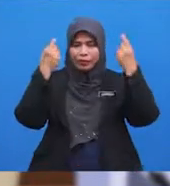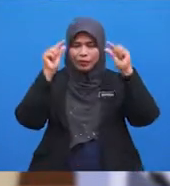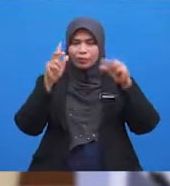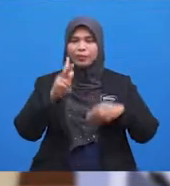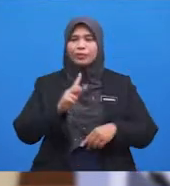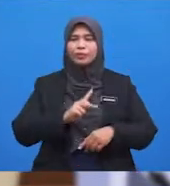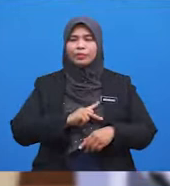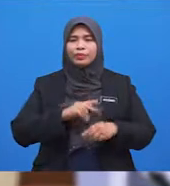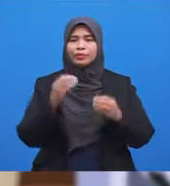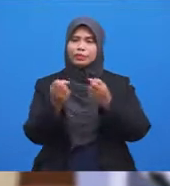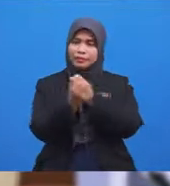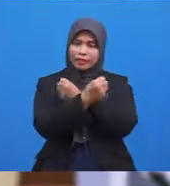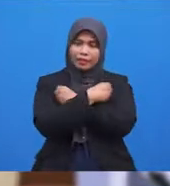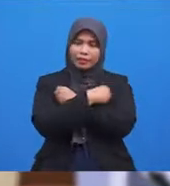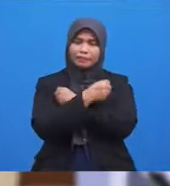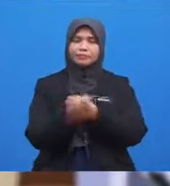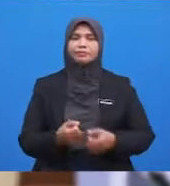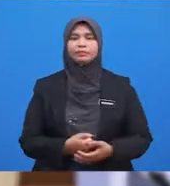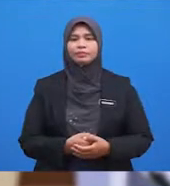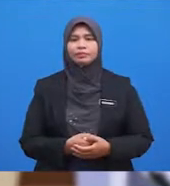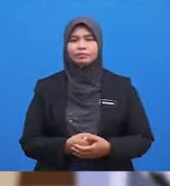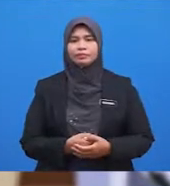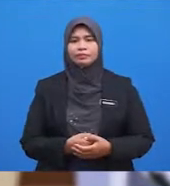guruku sayang.